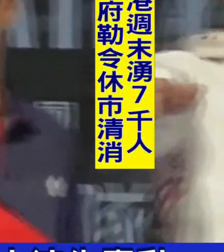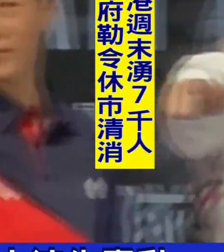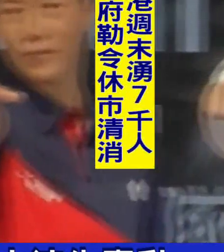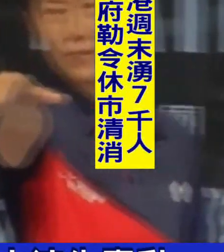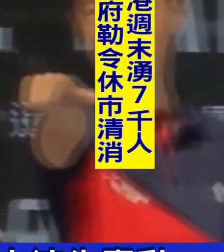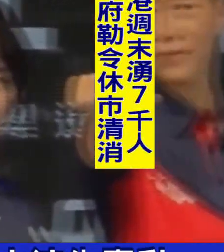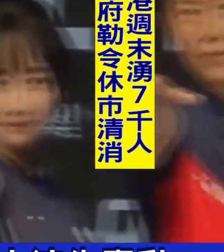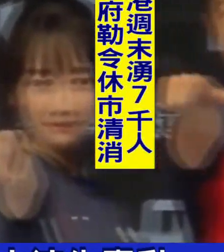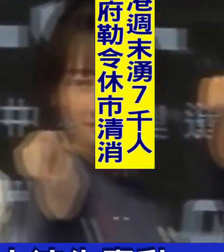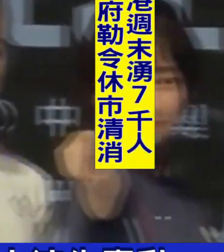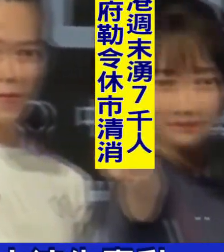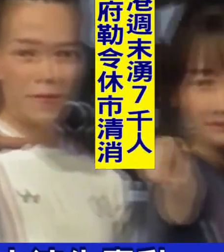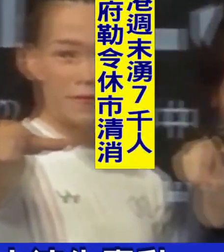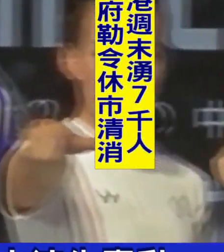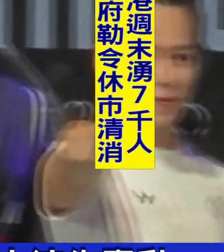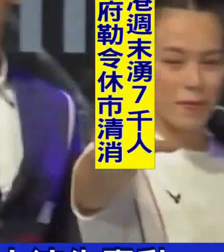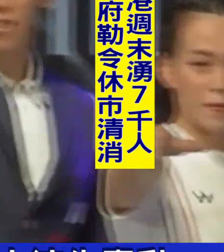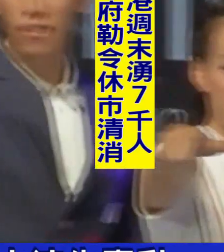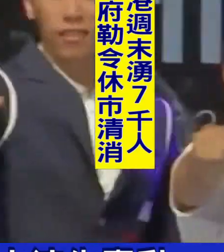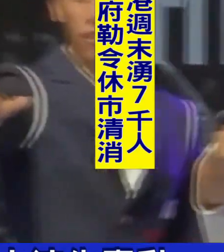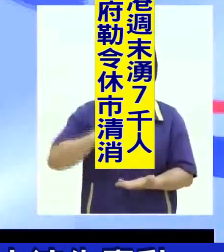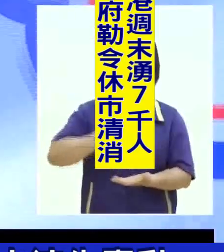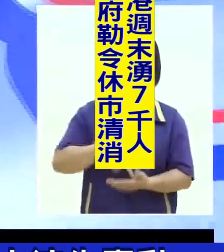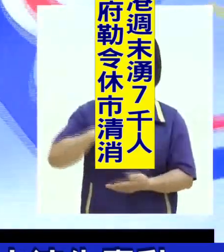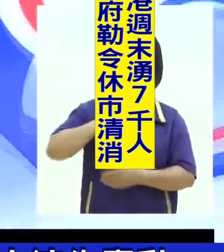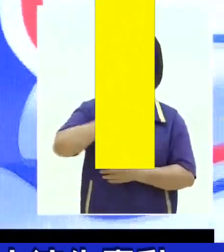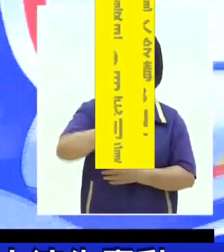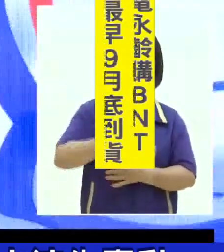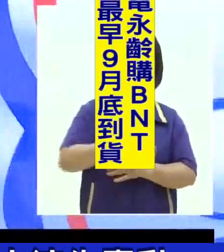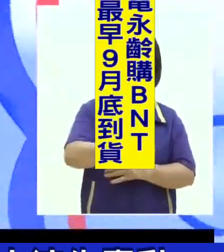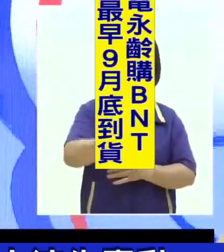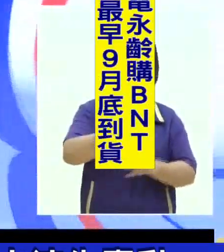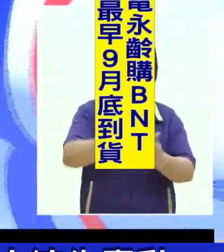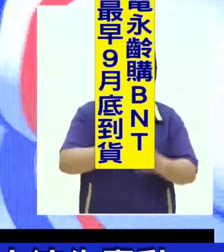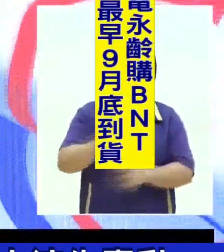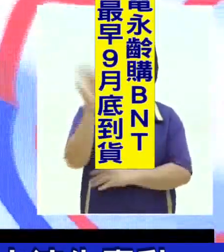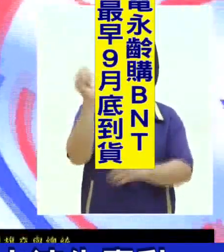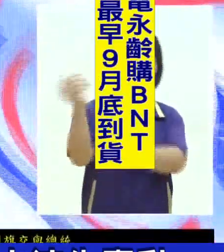强阵容，带着平时苦练的成果和全体国民的祝福跟期待，